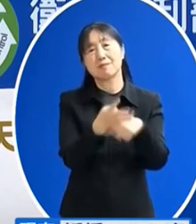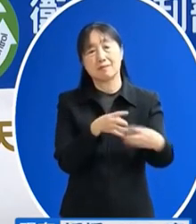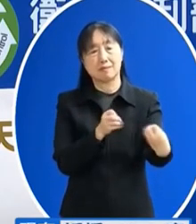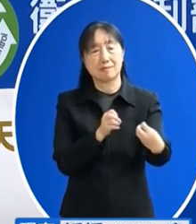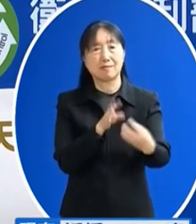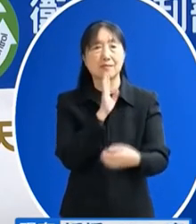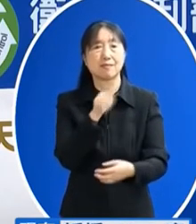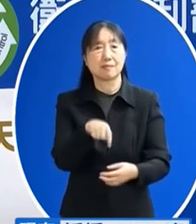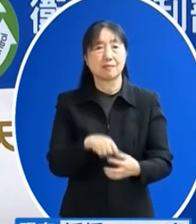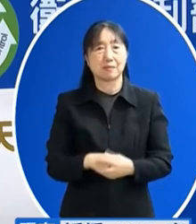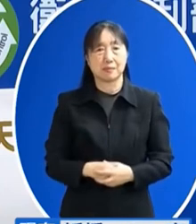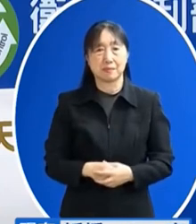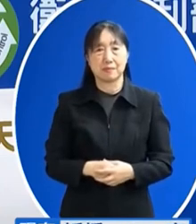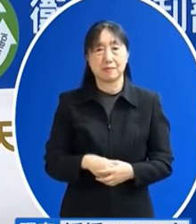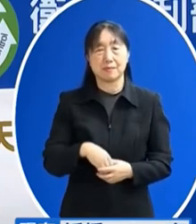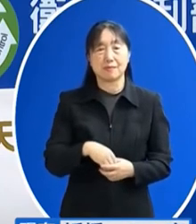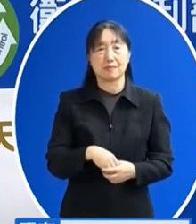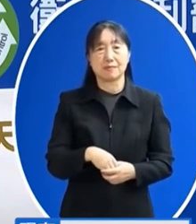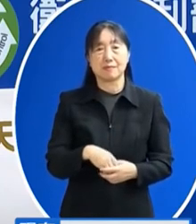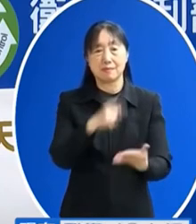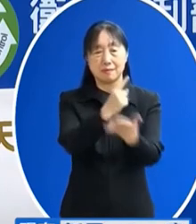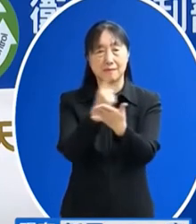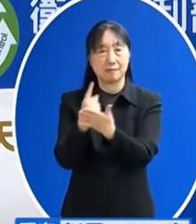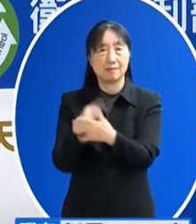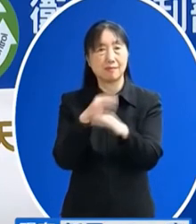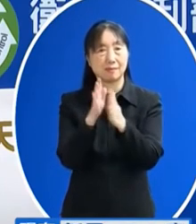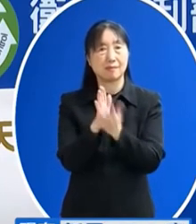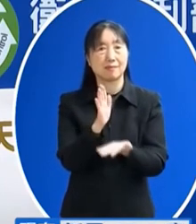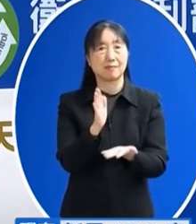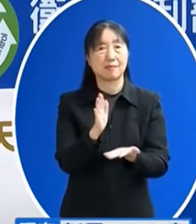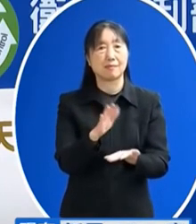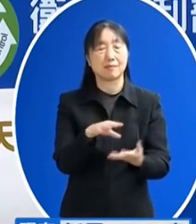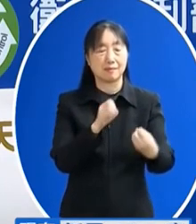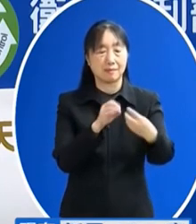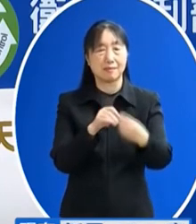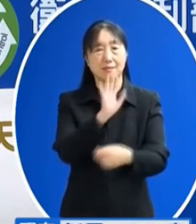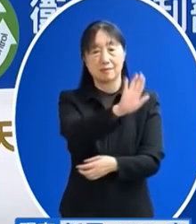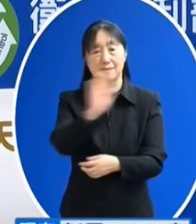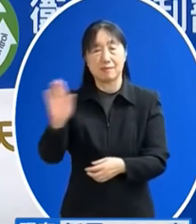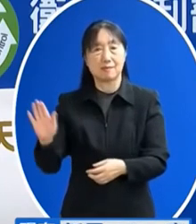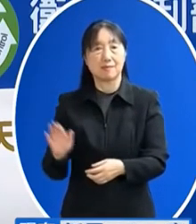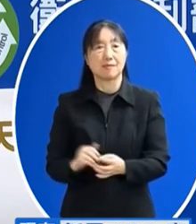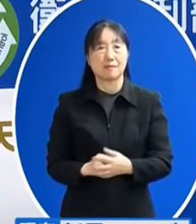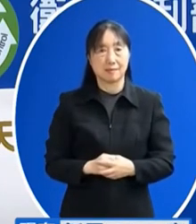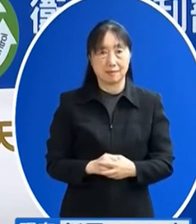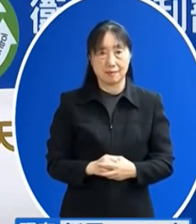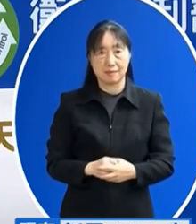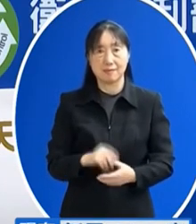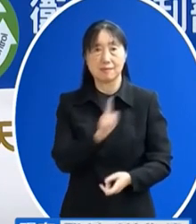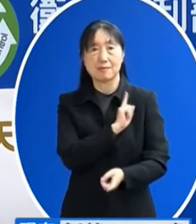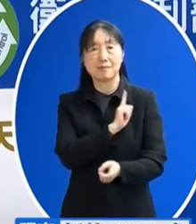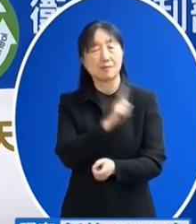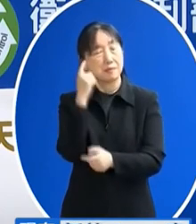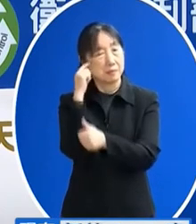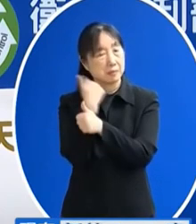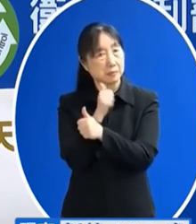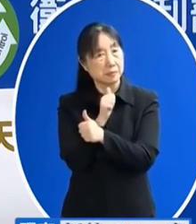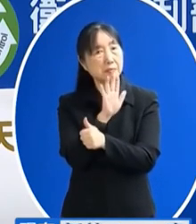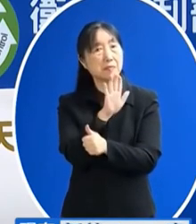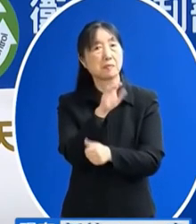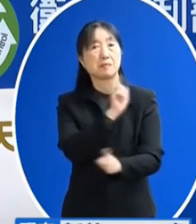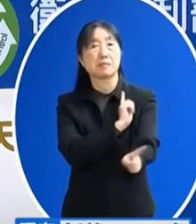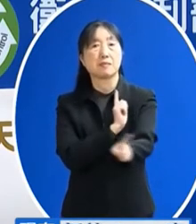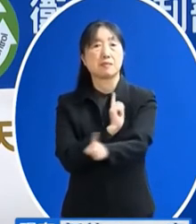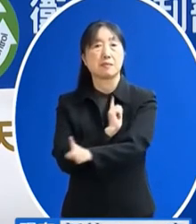判，那大家各有哈，每一个哈这单位谈判的单位都有各自的一个思考的一个方